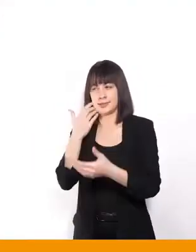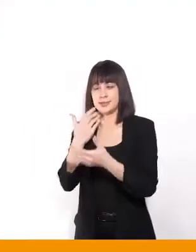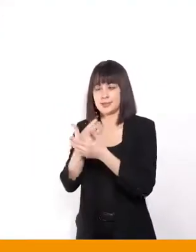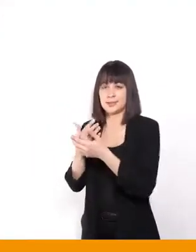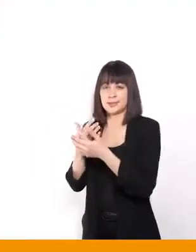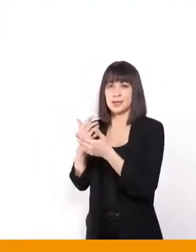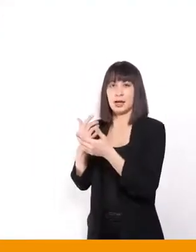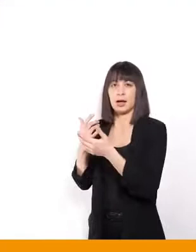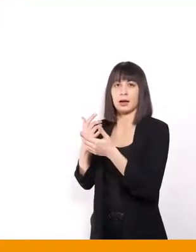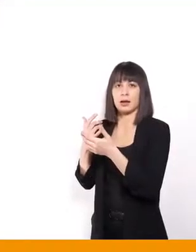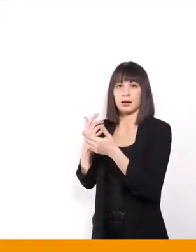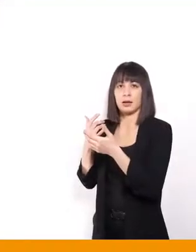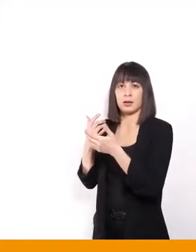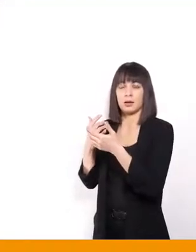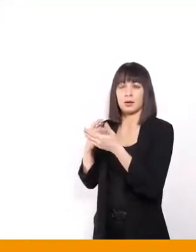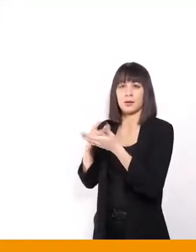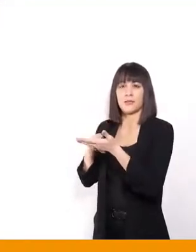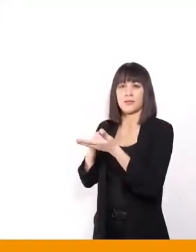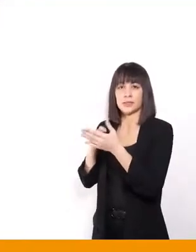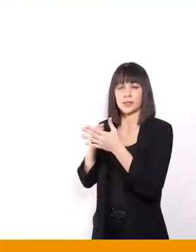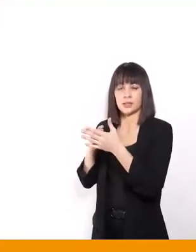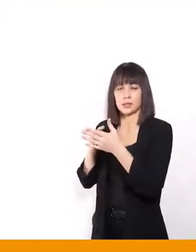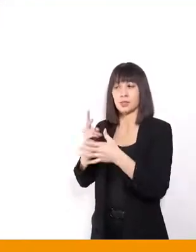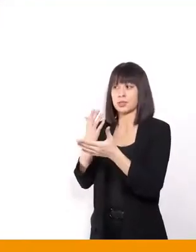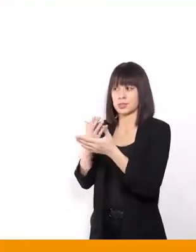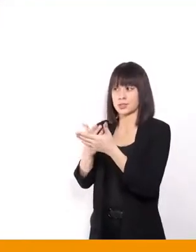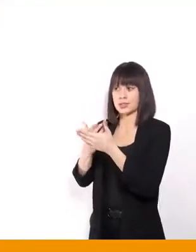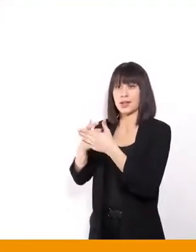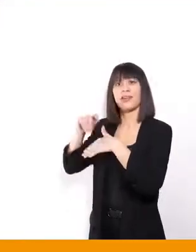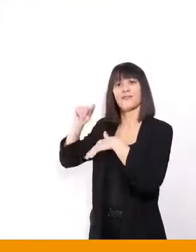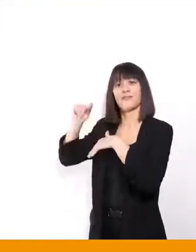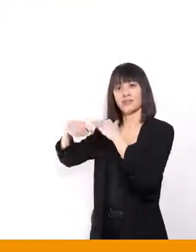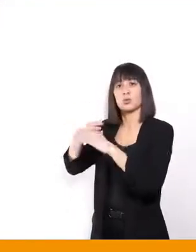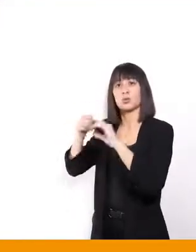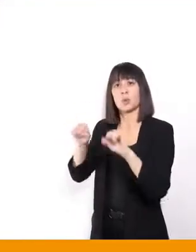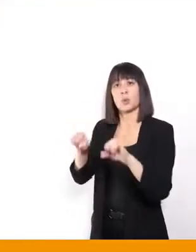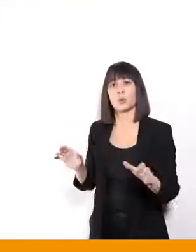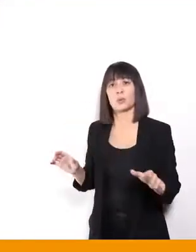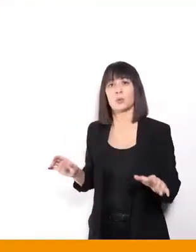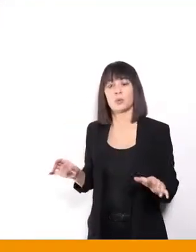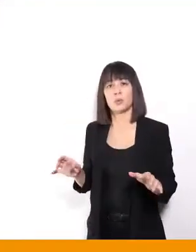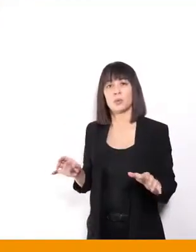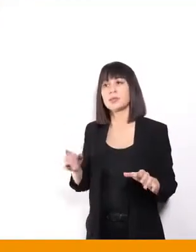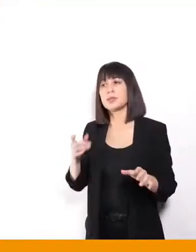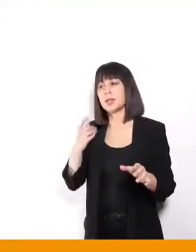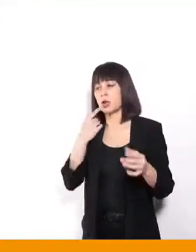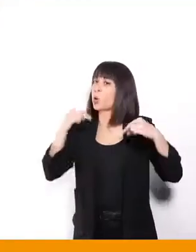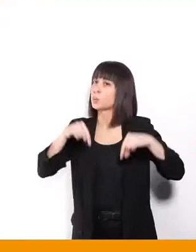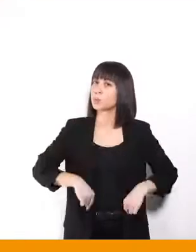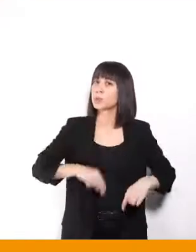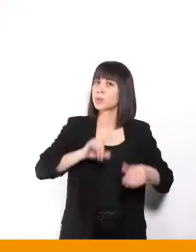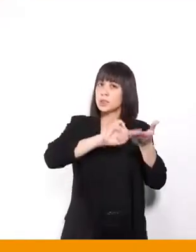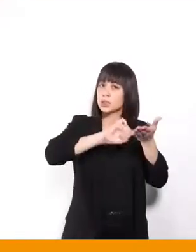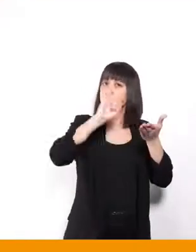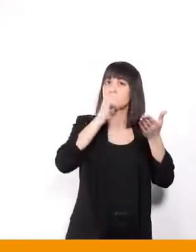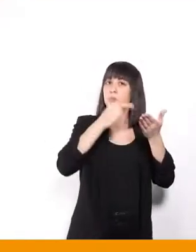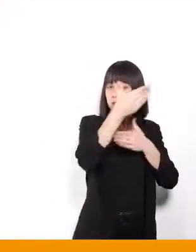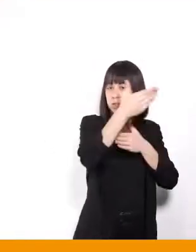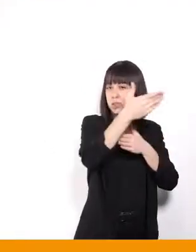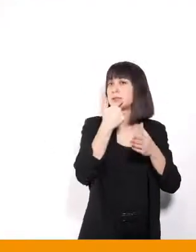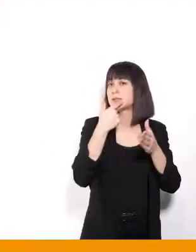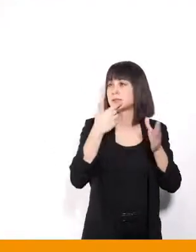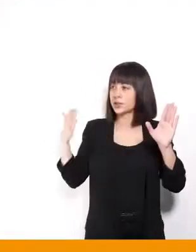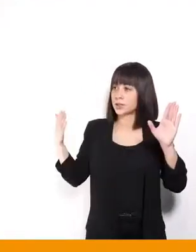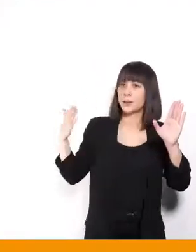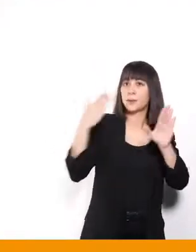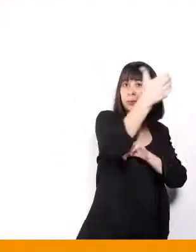nous, la principale source de financement. D'accord ? Ça passe par le budget de l'État, on le sait bien. Mais quand on me